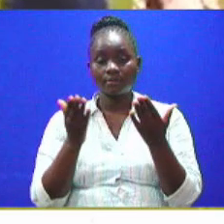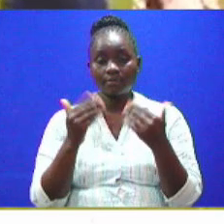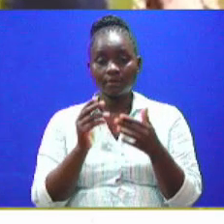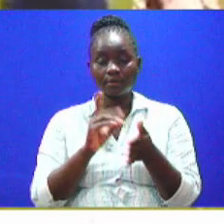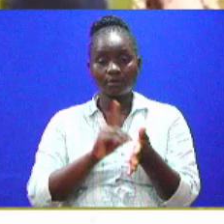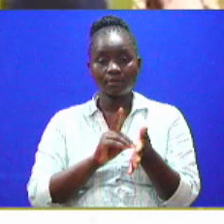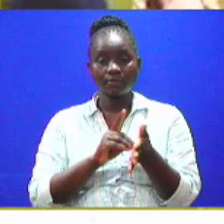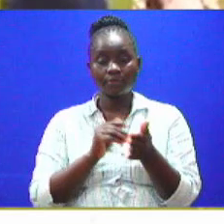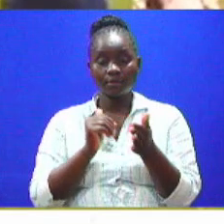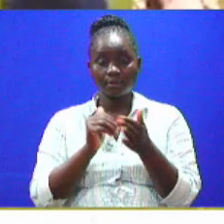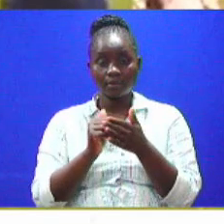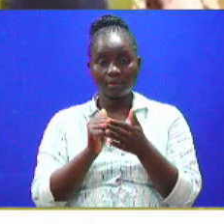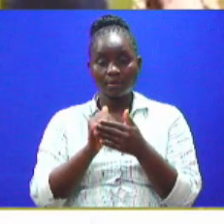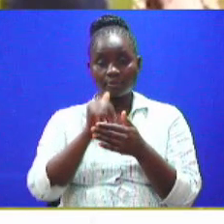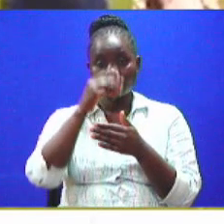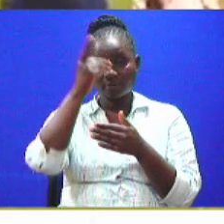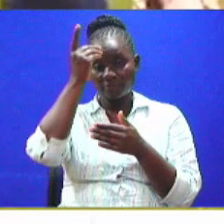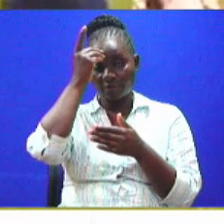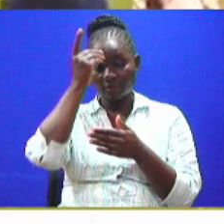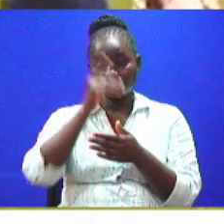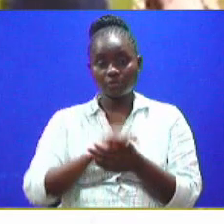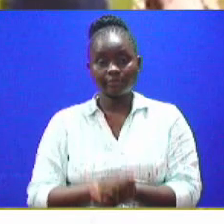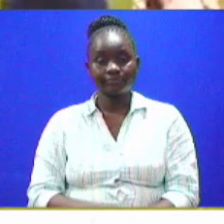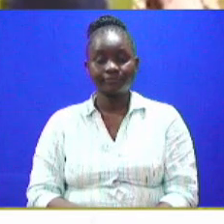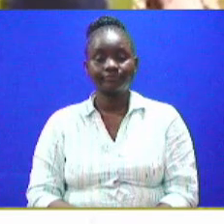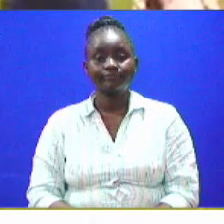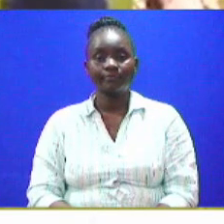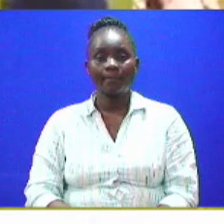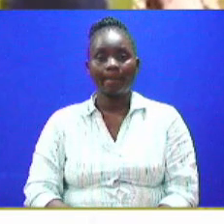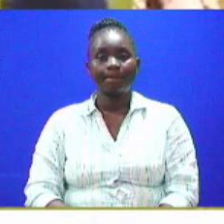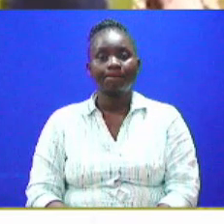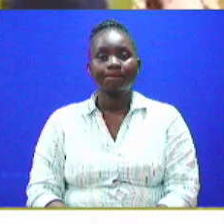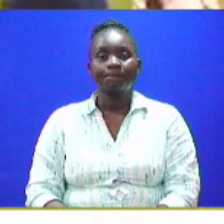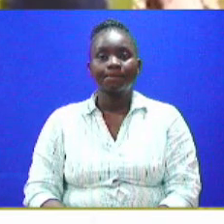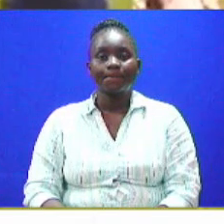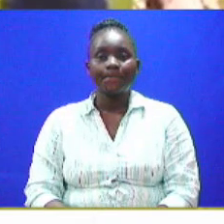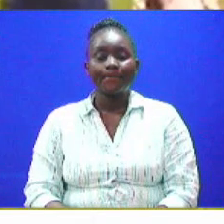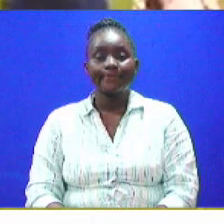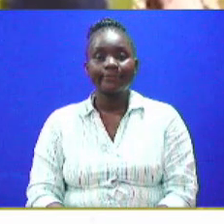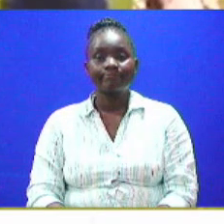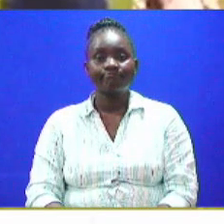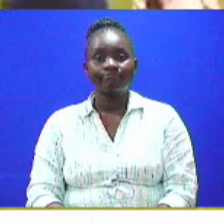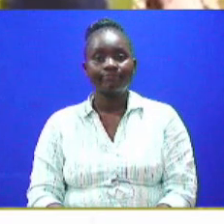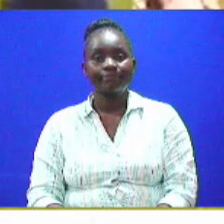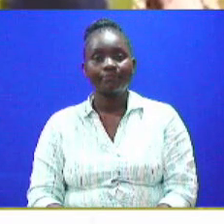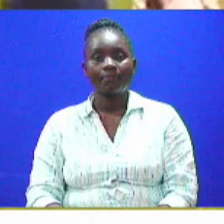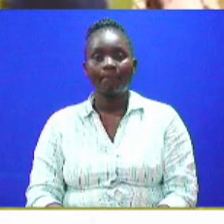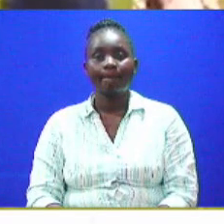baka agai galisa. Nkulipote lia igitaseni kia Ndizi TV, ili italiane Mildred.